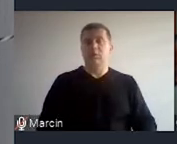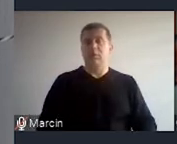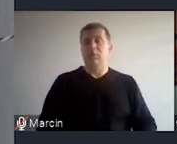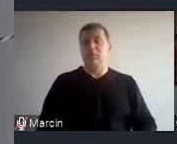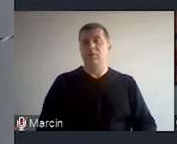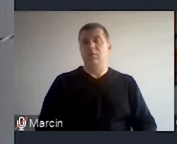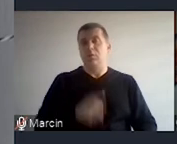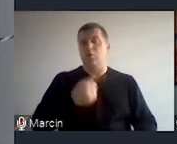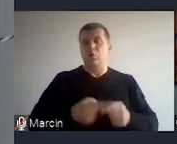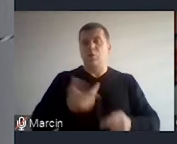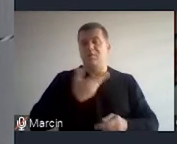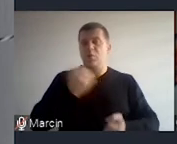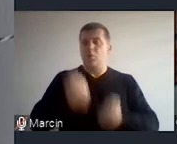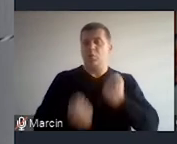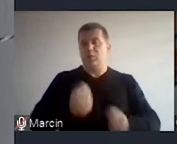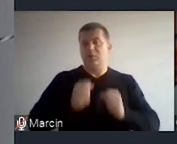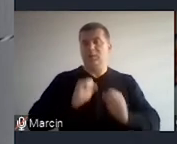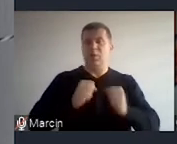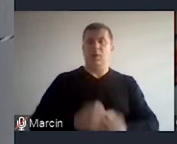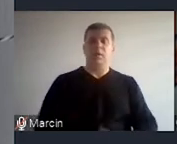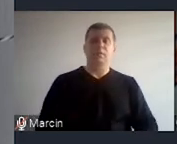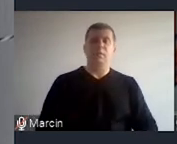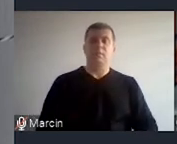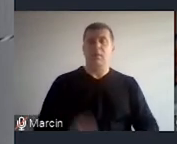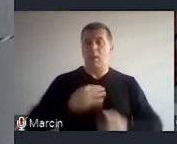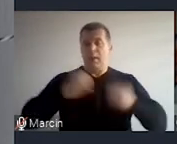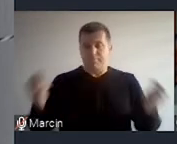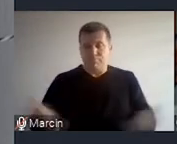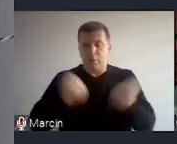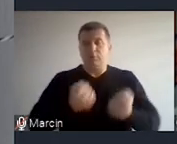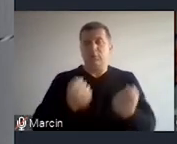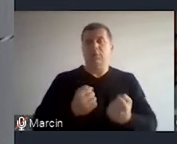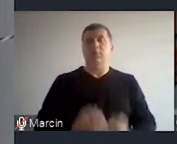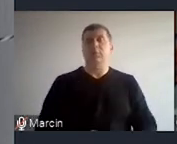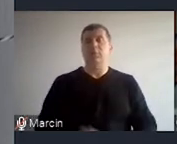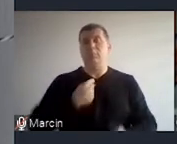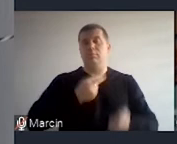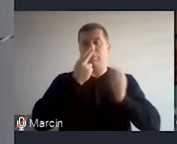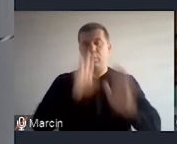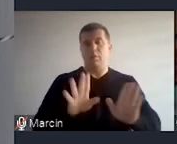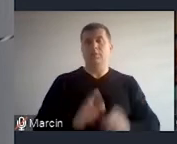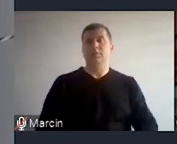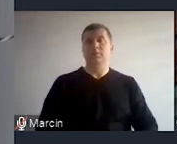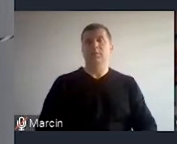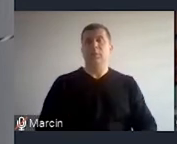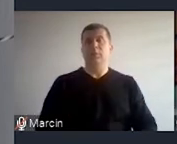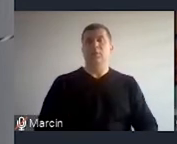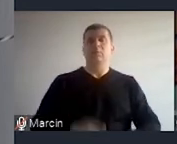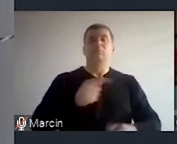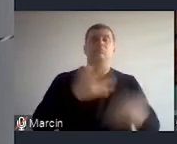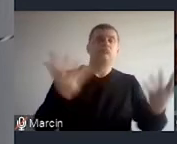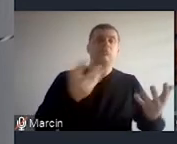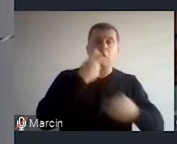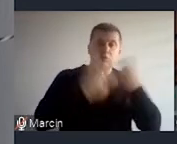pewnym stopniu utrudni nam działanie. Postaram się Państwu w takim razie pokazać, jak, gdzie